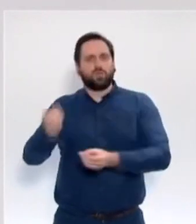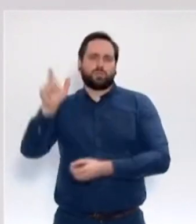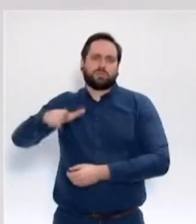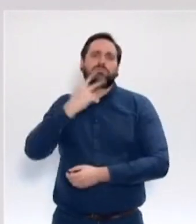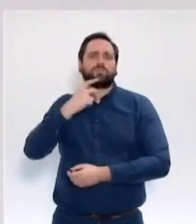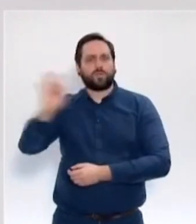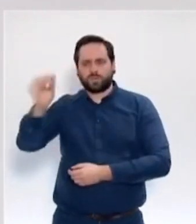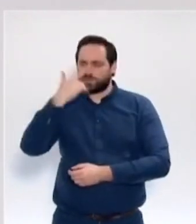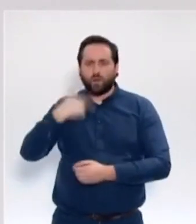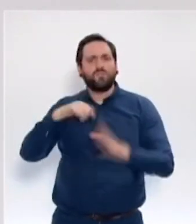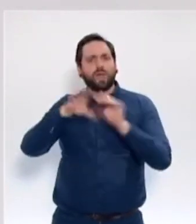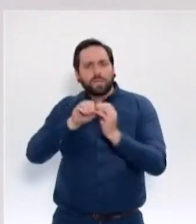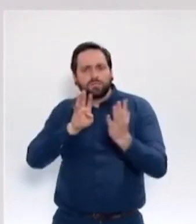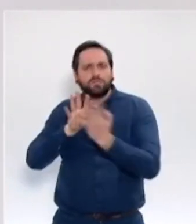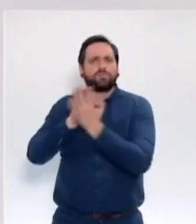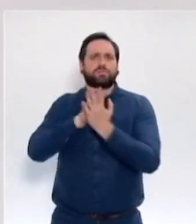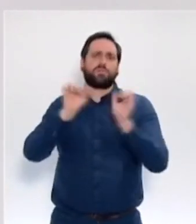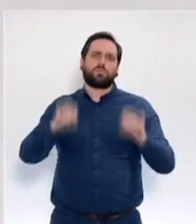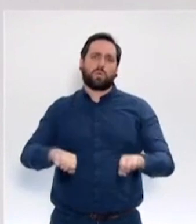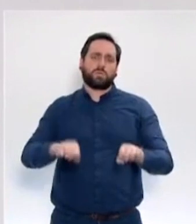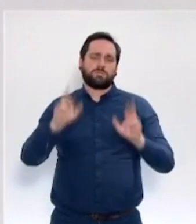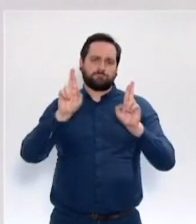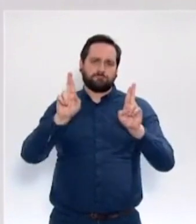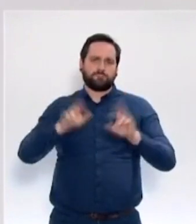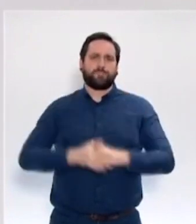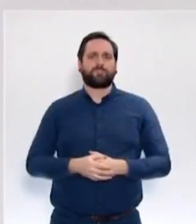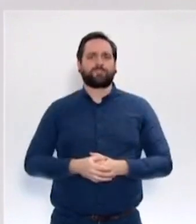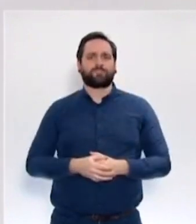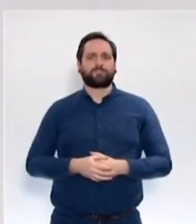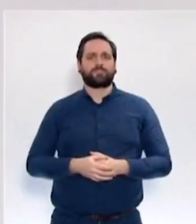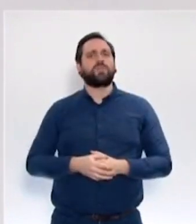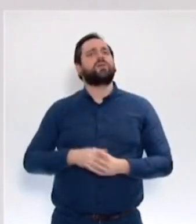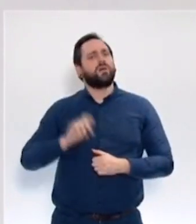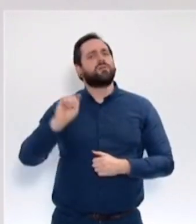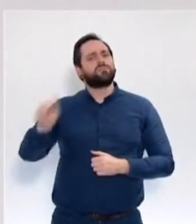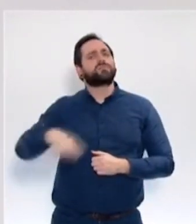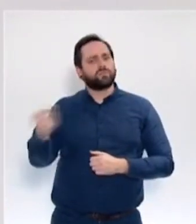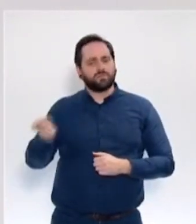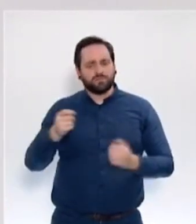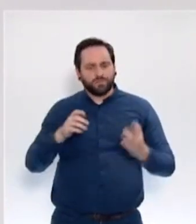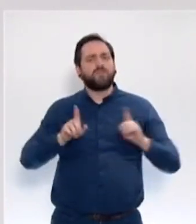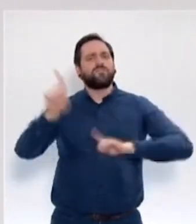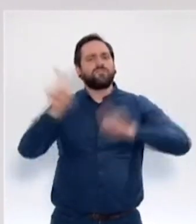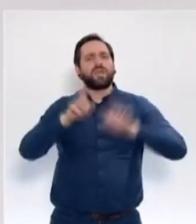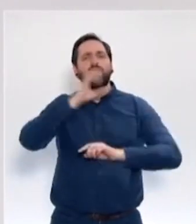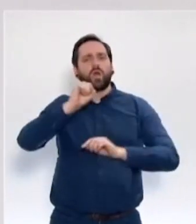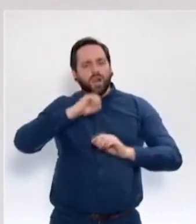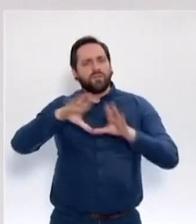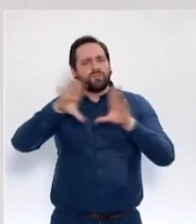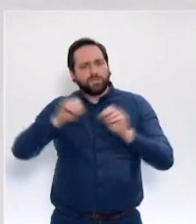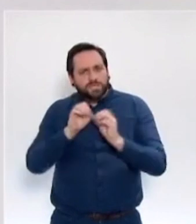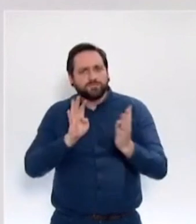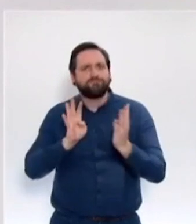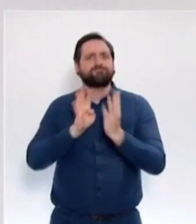famille mais celles-ci ne pourront pas se tenir de la même manière que d'habitude on pourra bien sûr se retrouver avec les siens